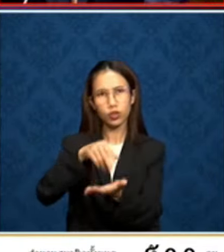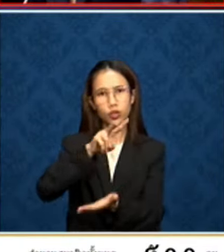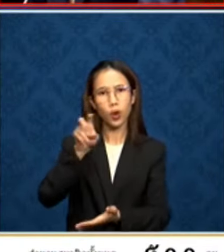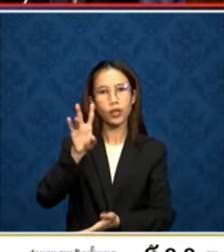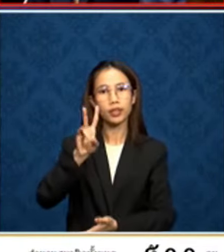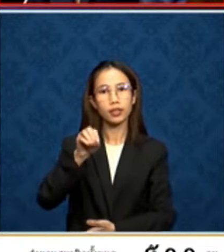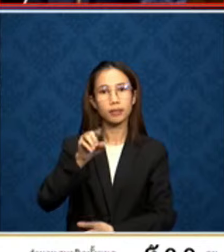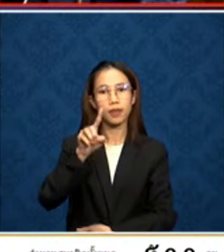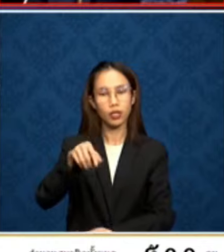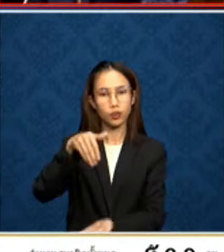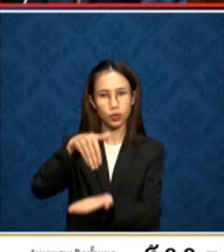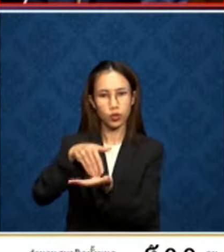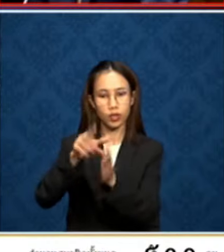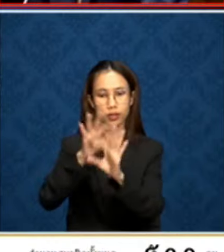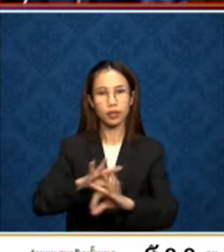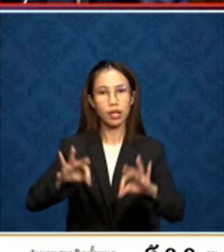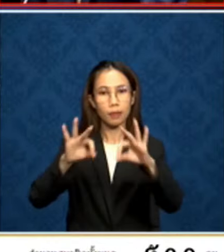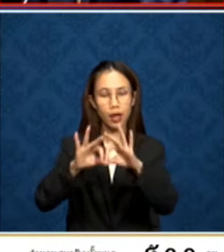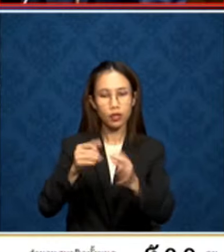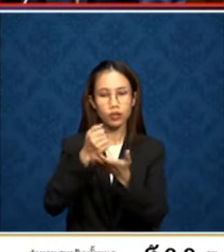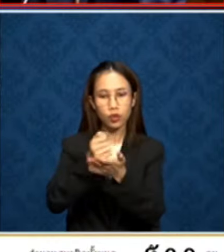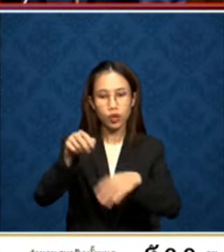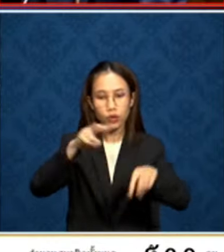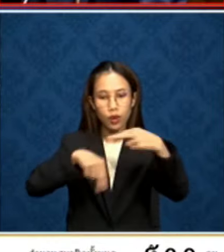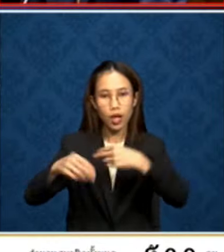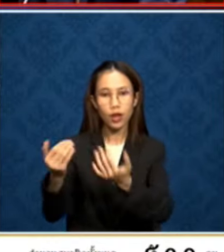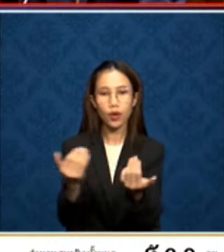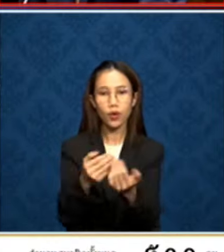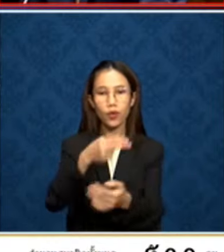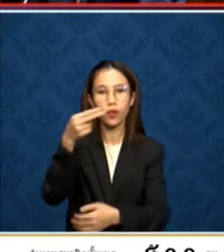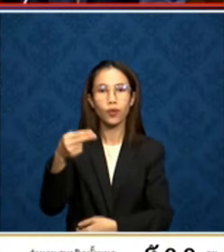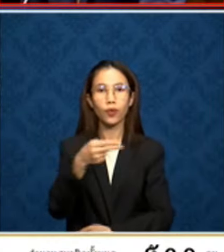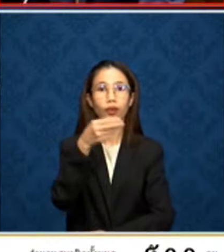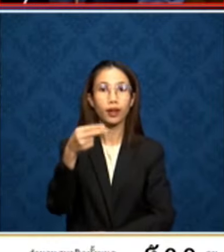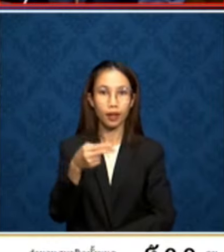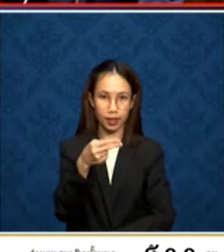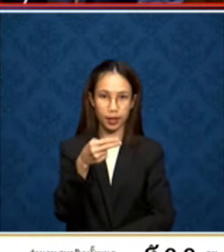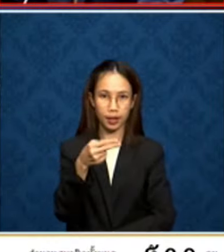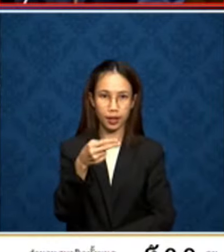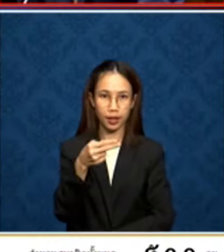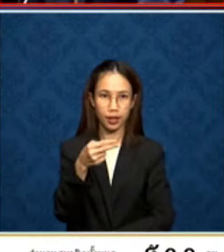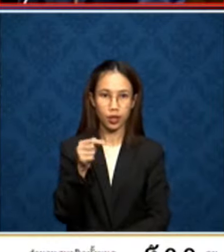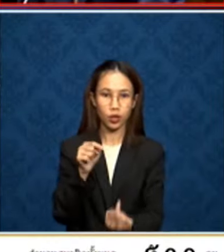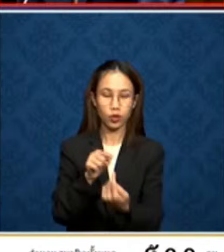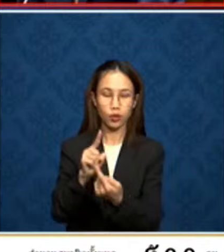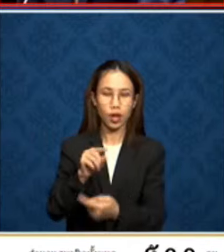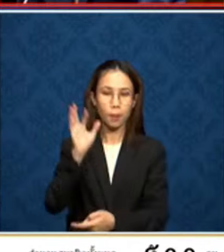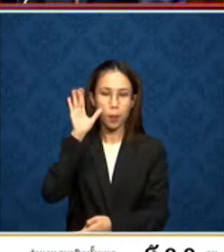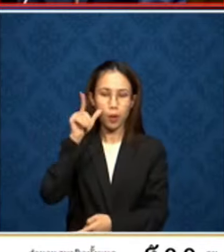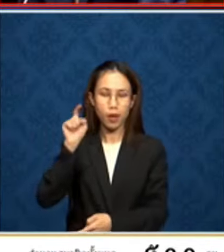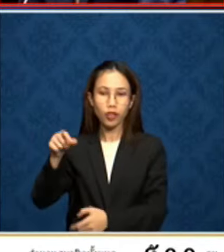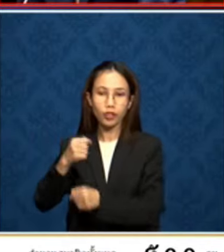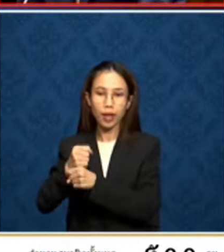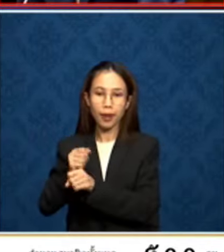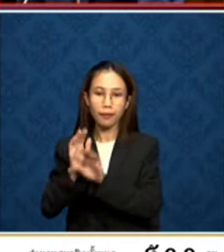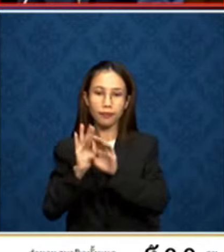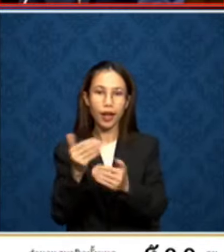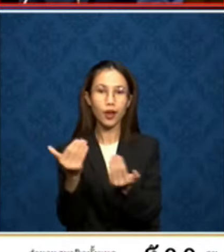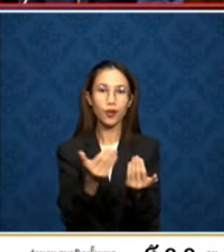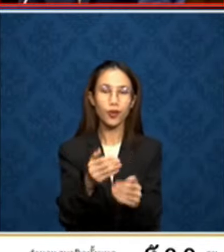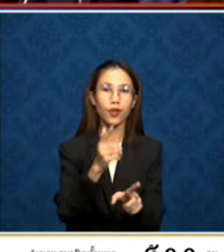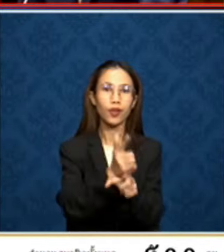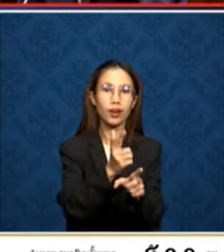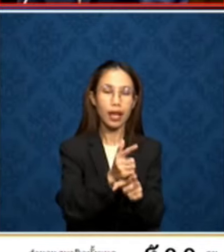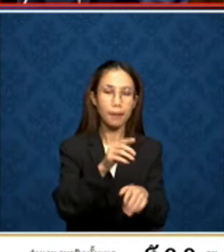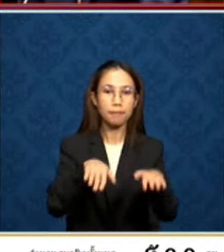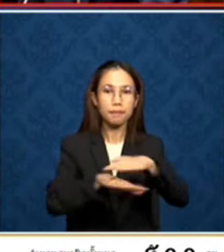สถานที่สำคัญค่ะที่จะคอยดูแลบุตรหลานของเราในสำหรับพ่อแม่วัยทำงานนะคะเป็นพื้นฐานช่วงสำคัญของ